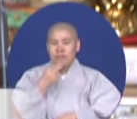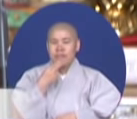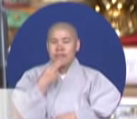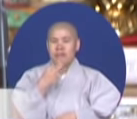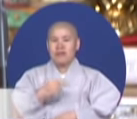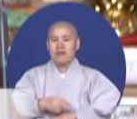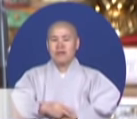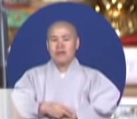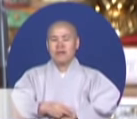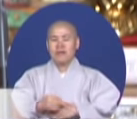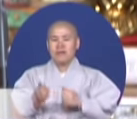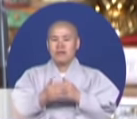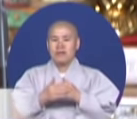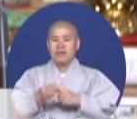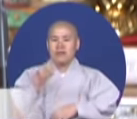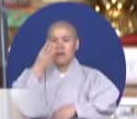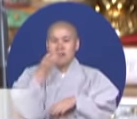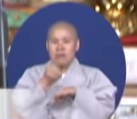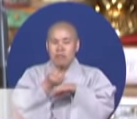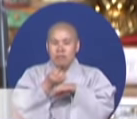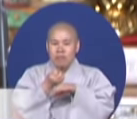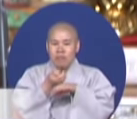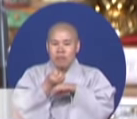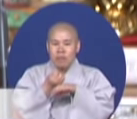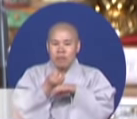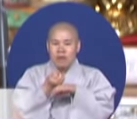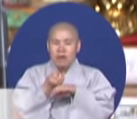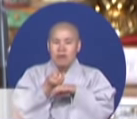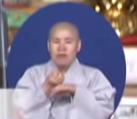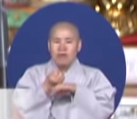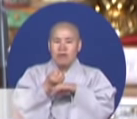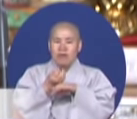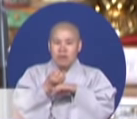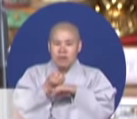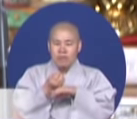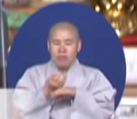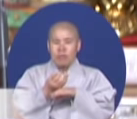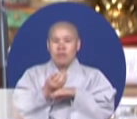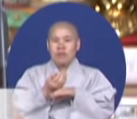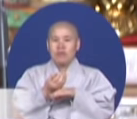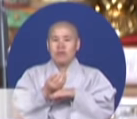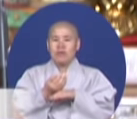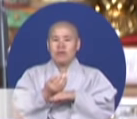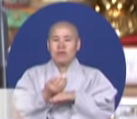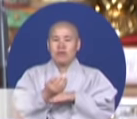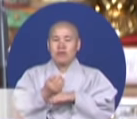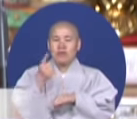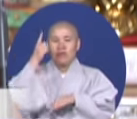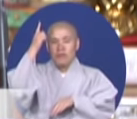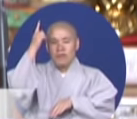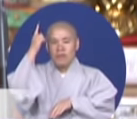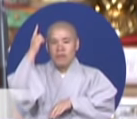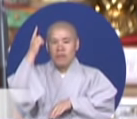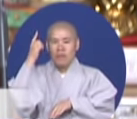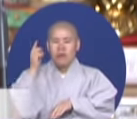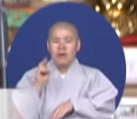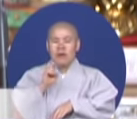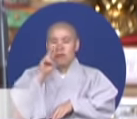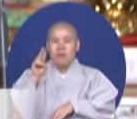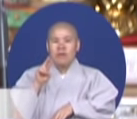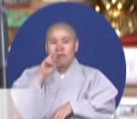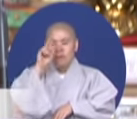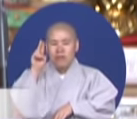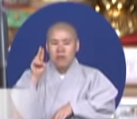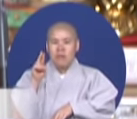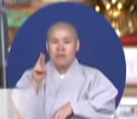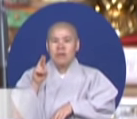그러니까 삼보천룡이 강차지라. 삼보 천룡은 호법신장이거든요. 불법성